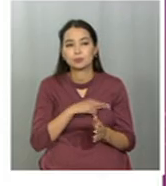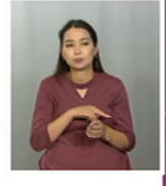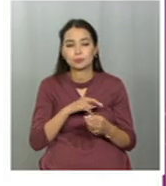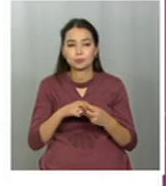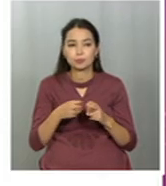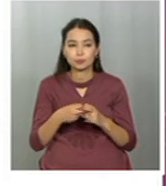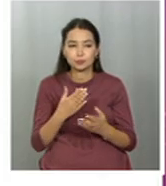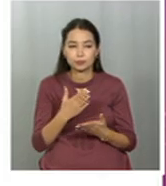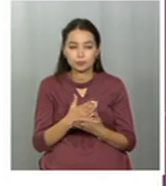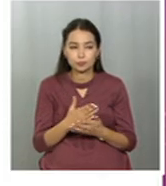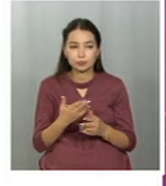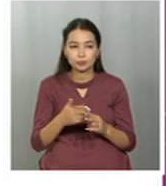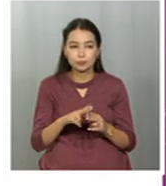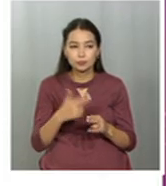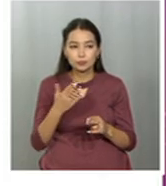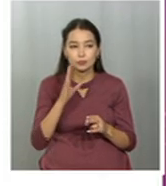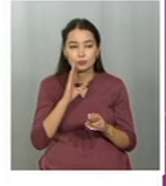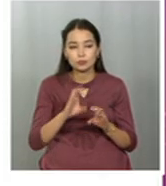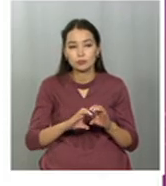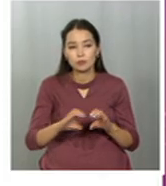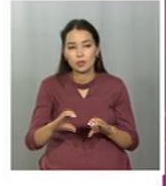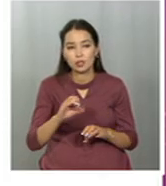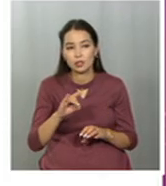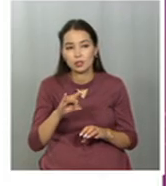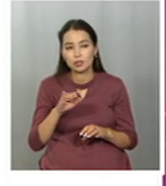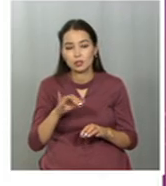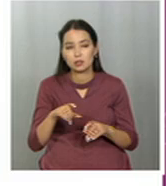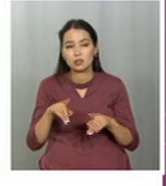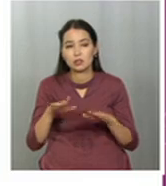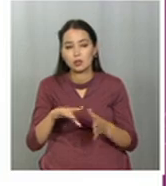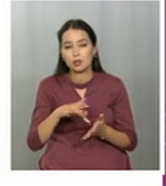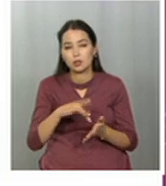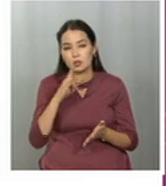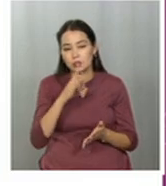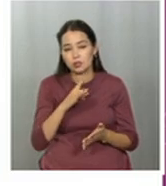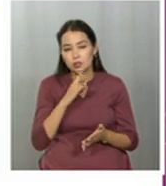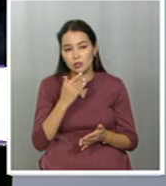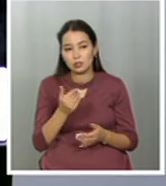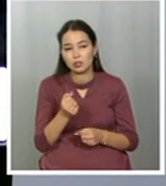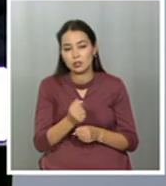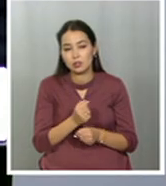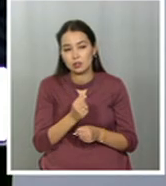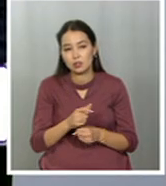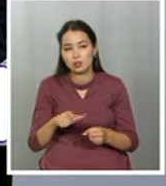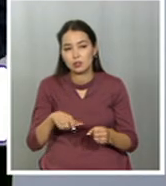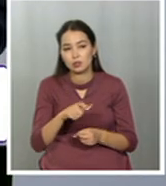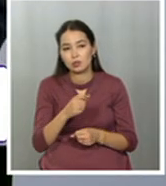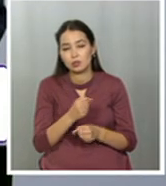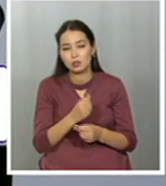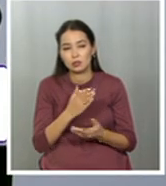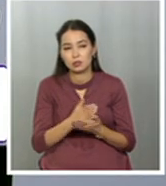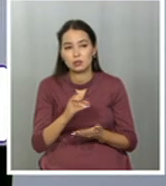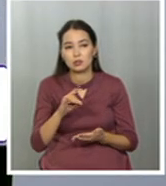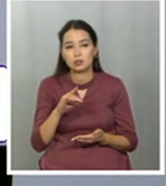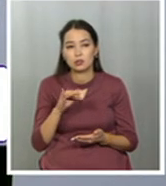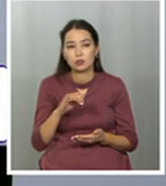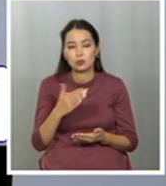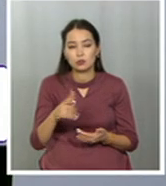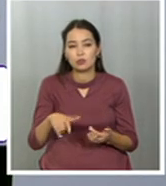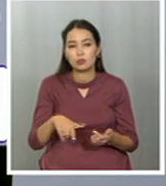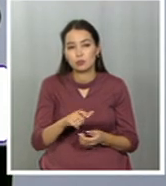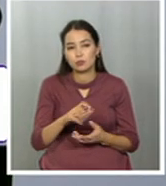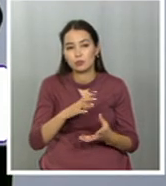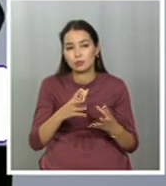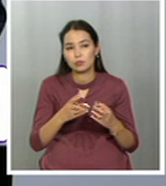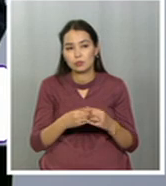өз кезегінде канал Ертіс суын Орталық Қазақстанға жасанды жолмен алып отырмыз. Ертіс өзенінің суы төмендеп кететін болса, бұл